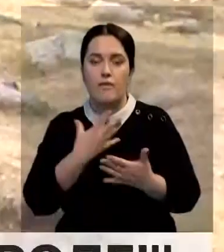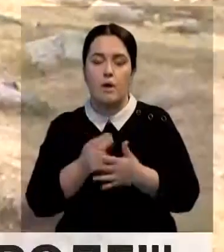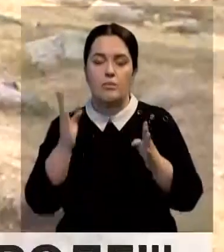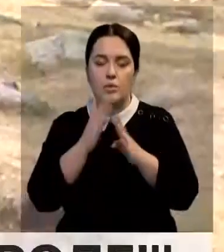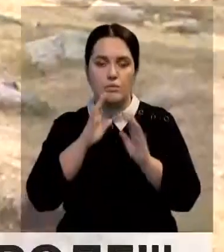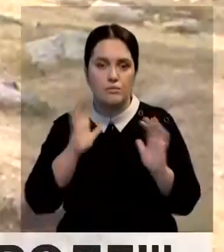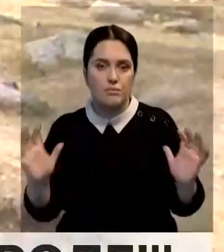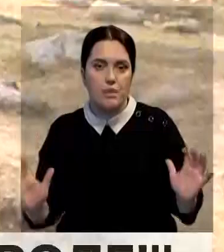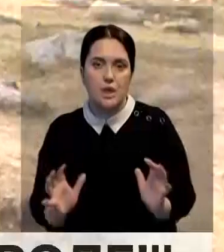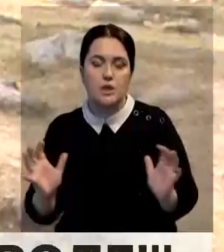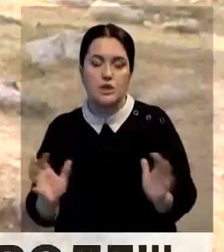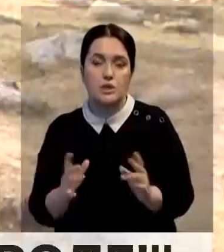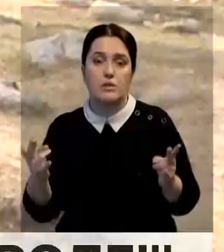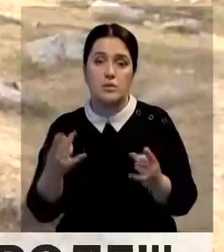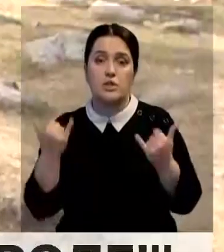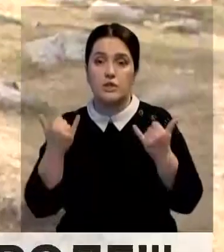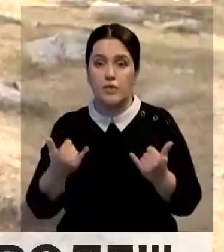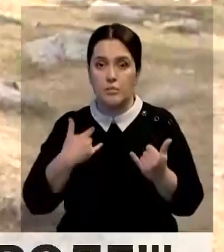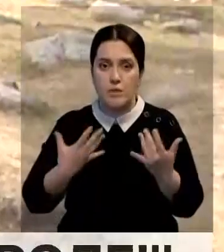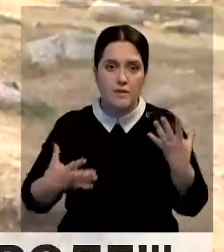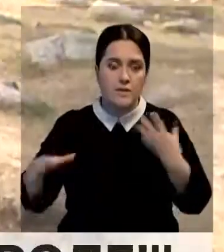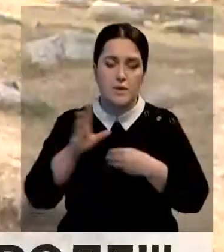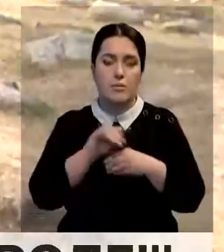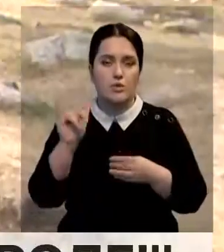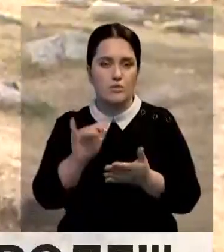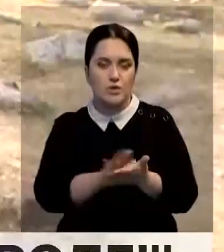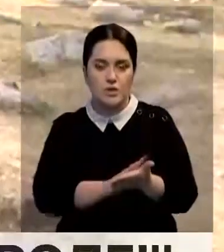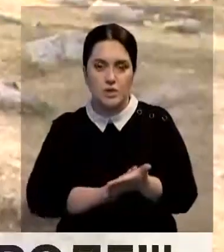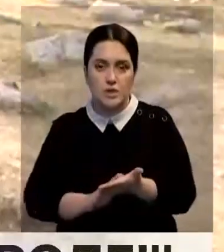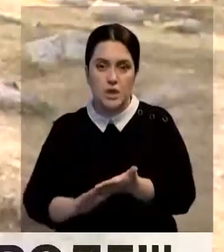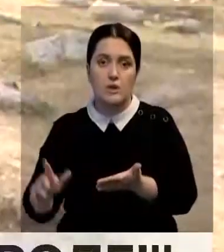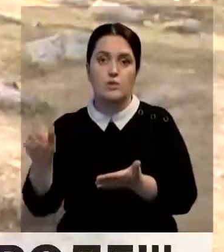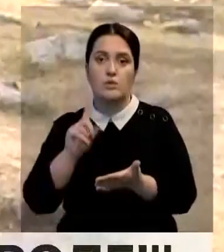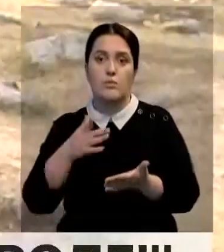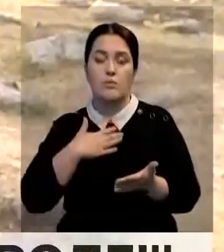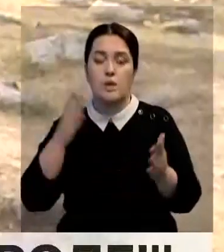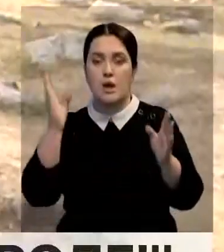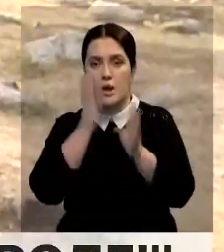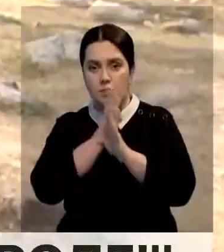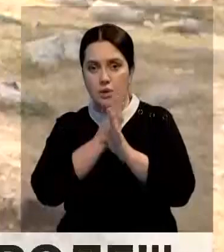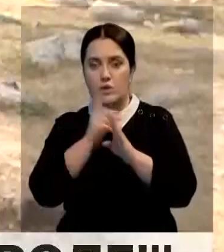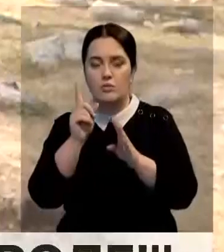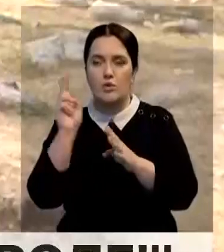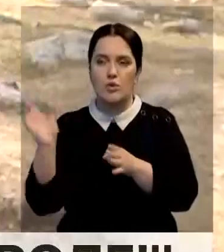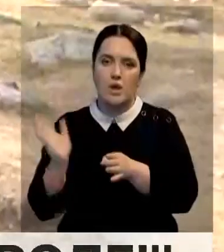ней относился. Поэтому сегодня мы все вместе вышли на субботник, чтобы также очистить нашу природу,